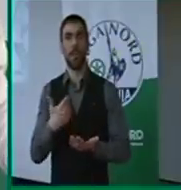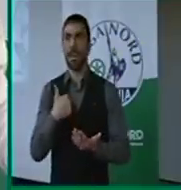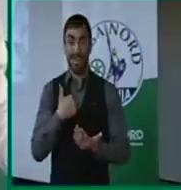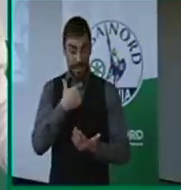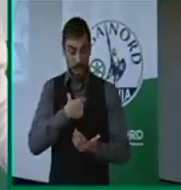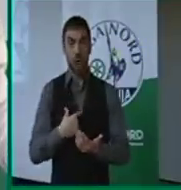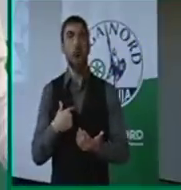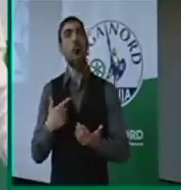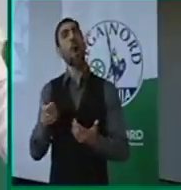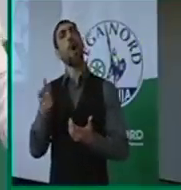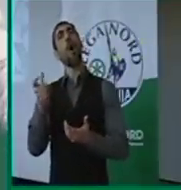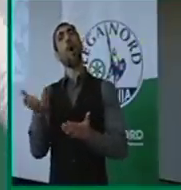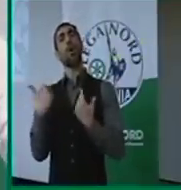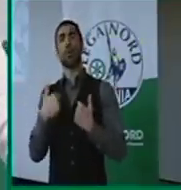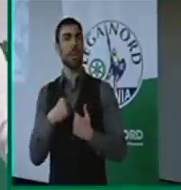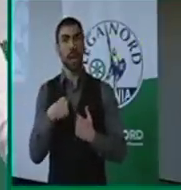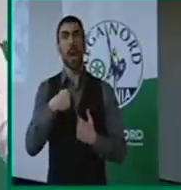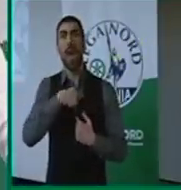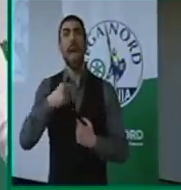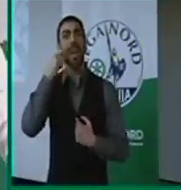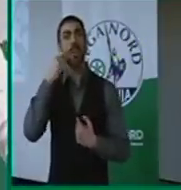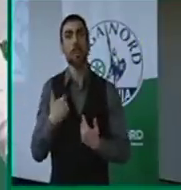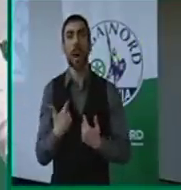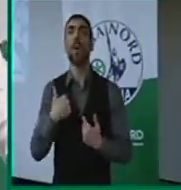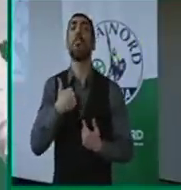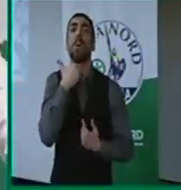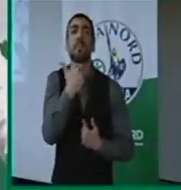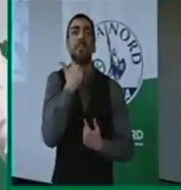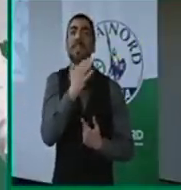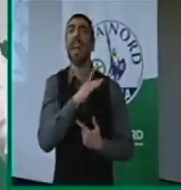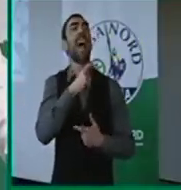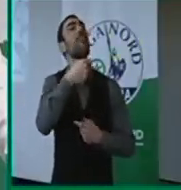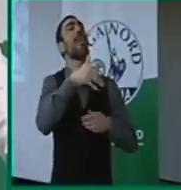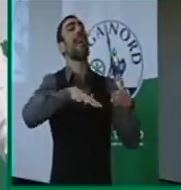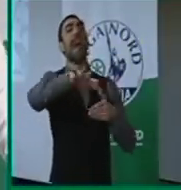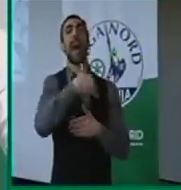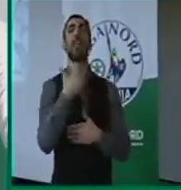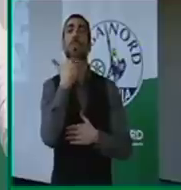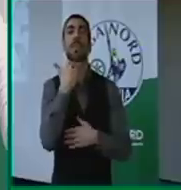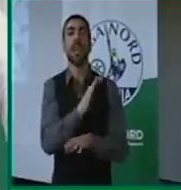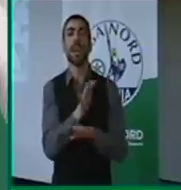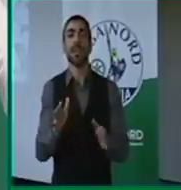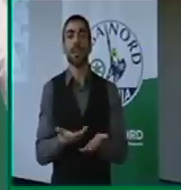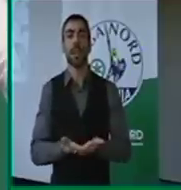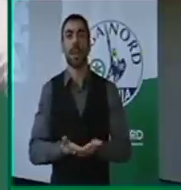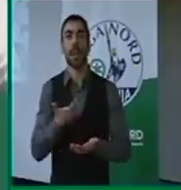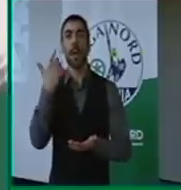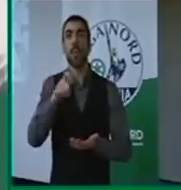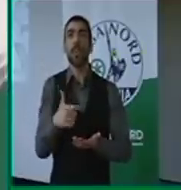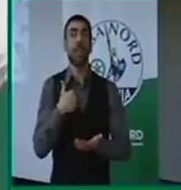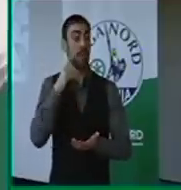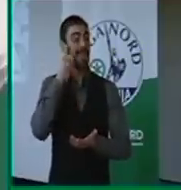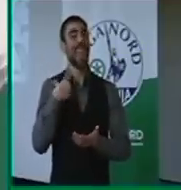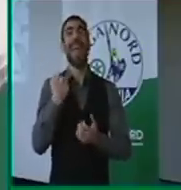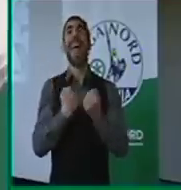un consumatore ma sono un essere umano e non ne fotte niente del mercato perché se il mercato ammazza la mia